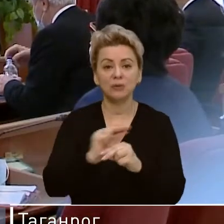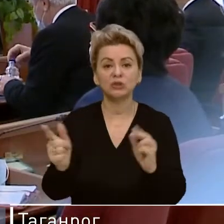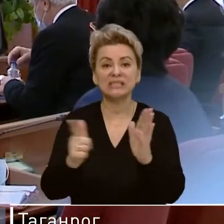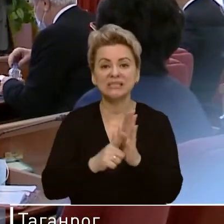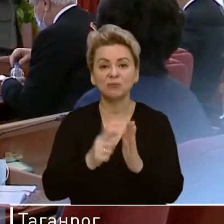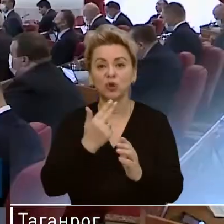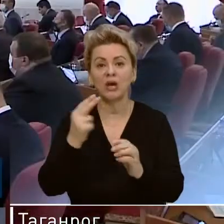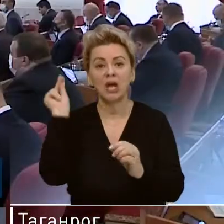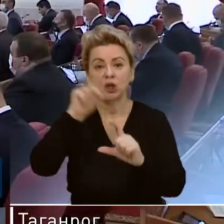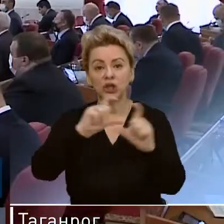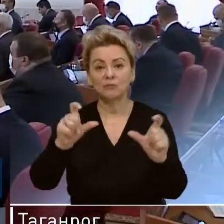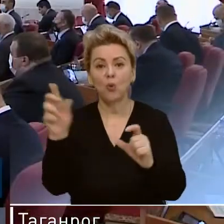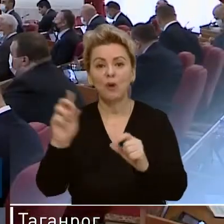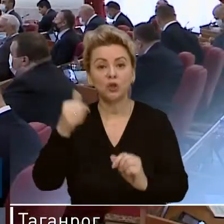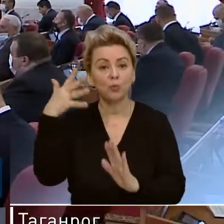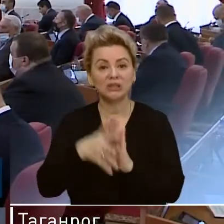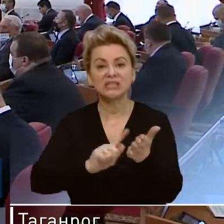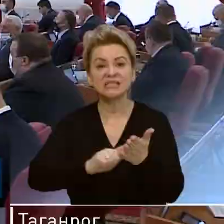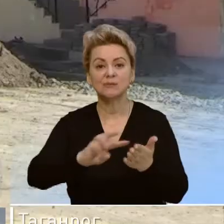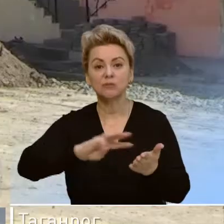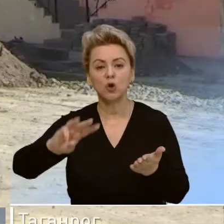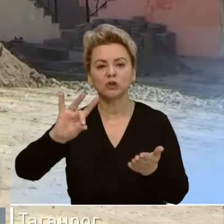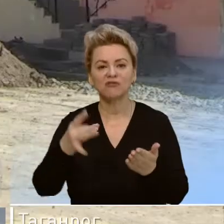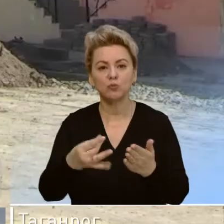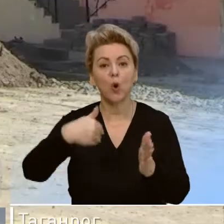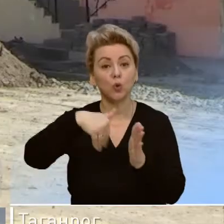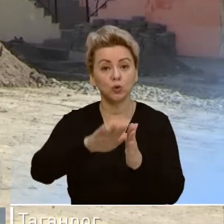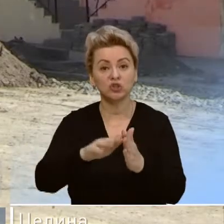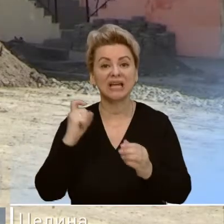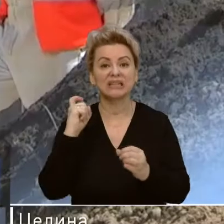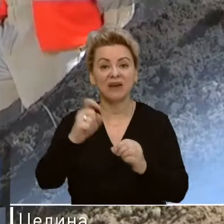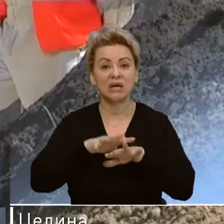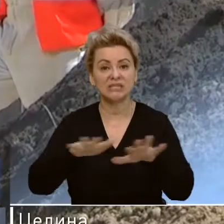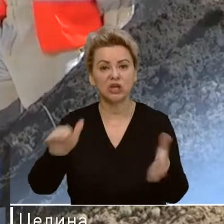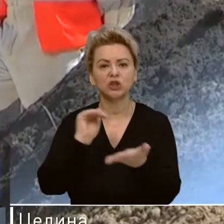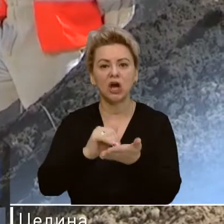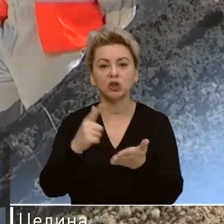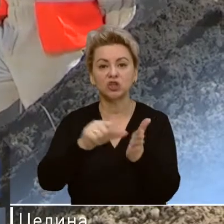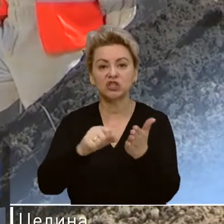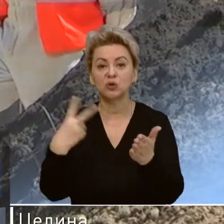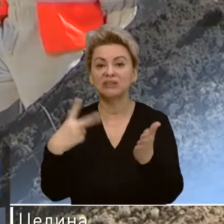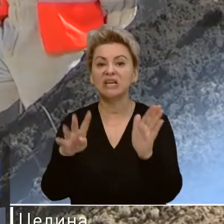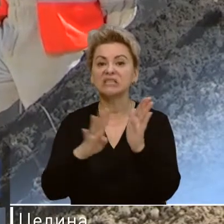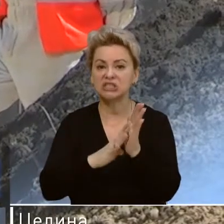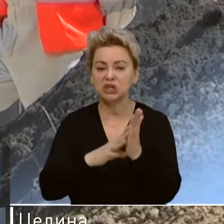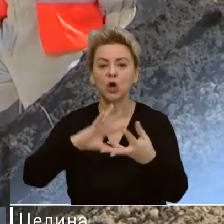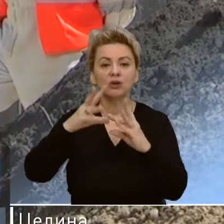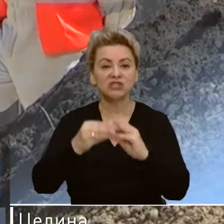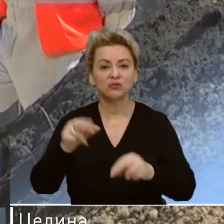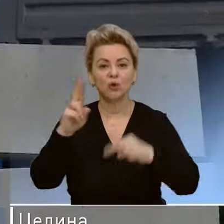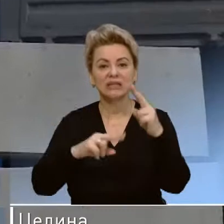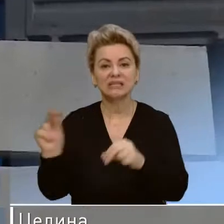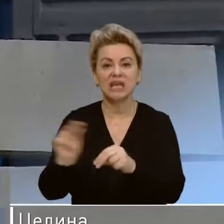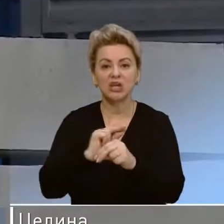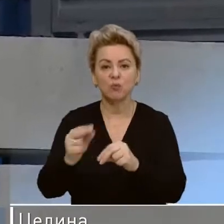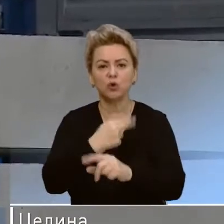7-й гимназии в Батайске потратят 70 миллионов рублей. А на улучшение трамвайной сети в Таганроге – 629. Всего на строительство,